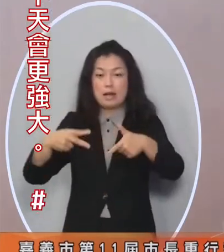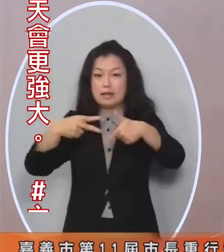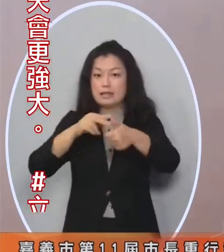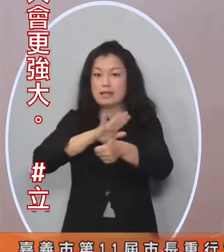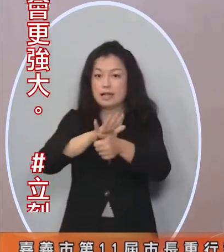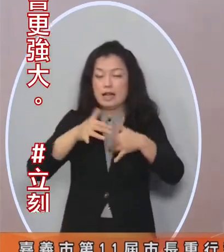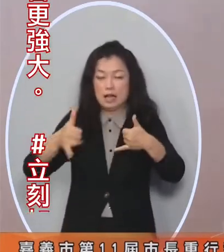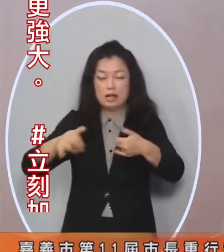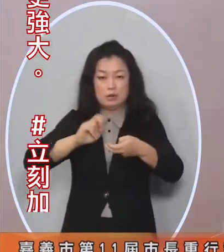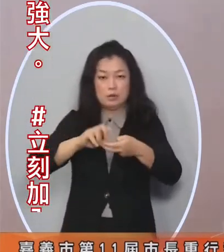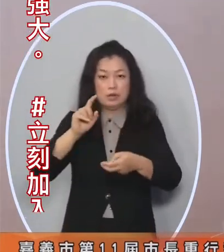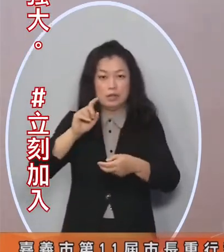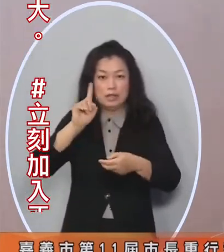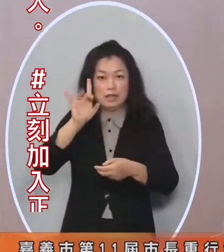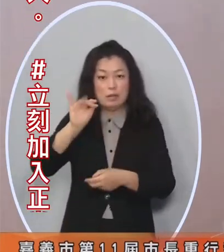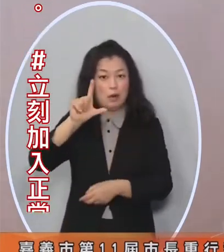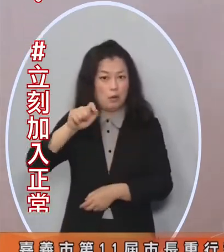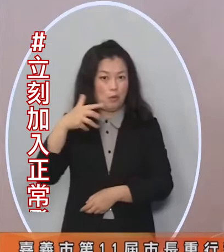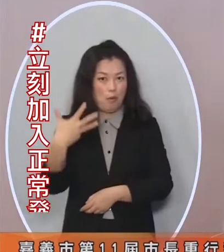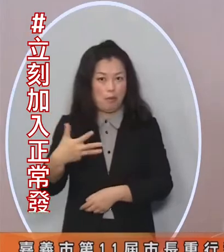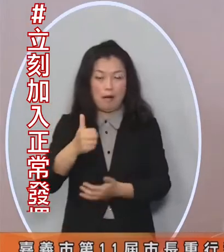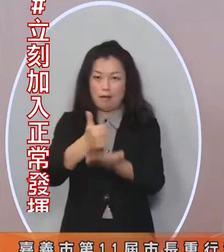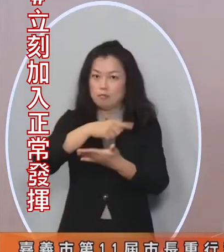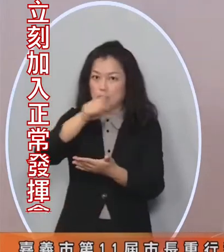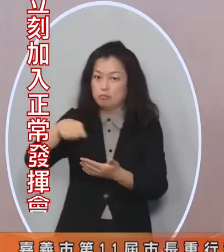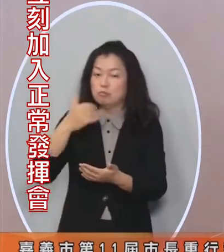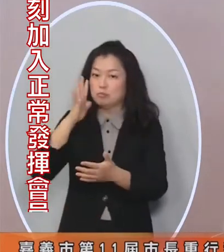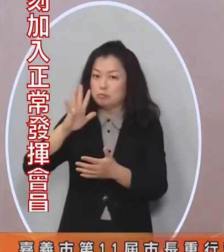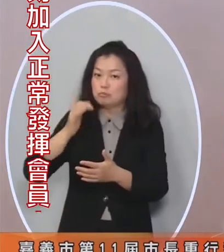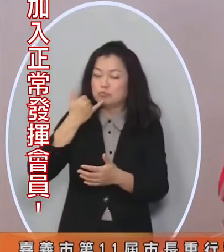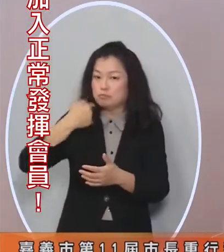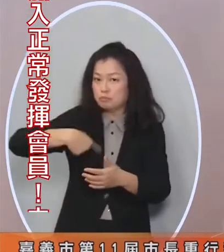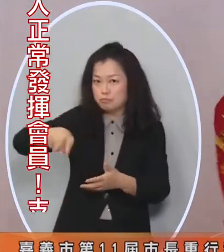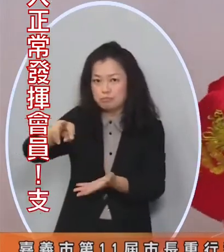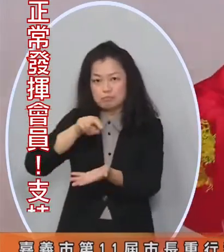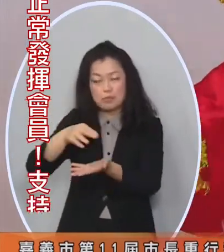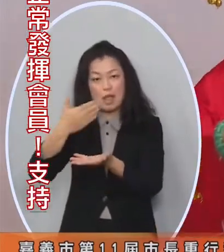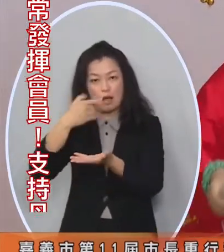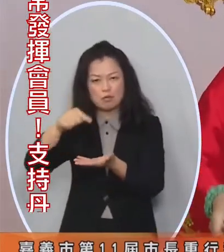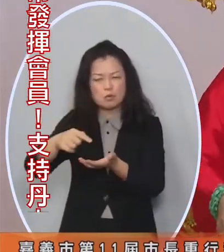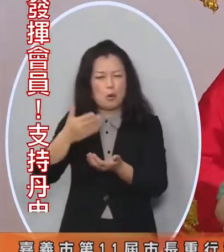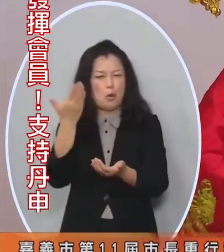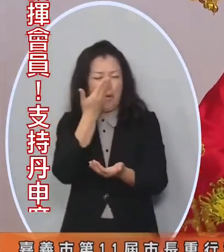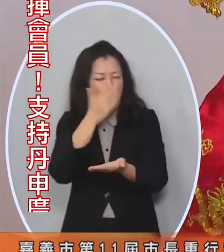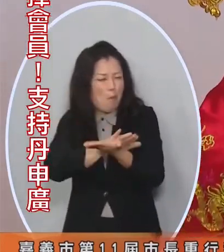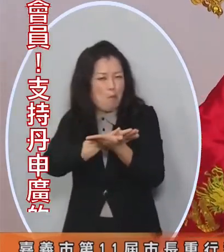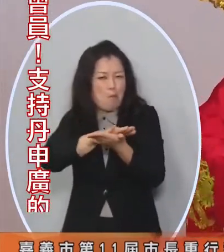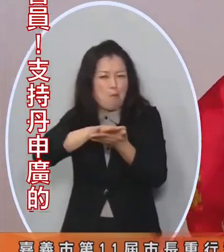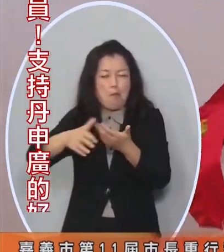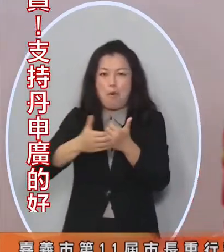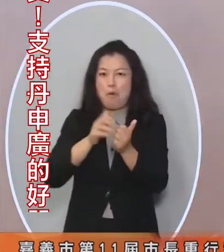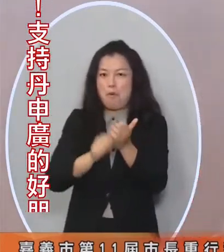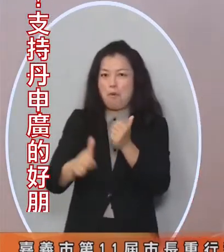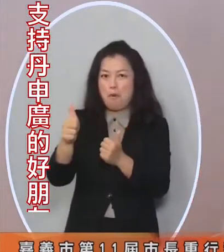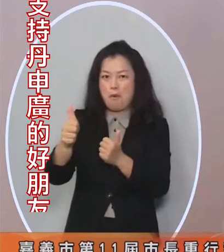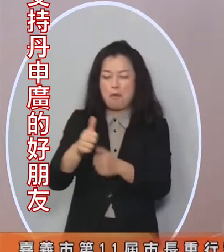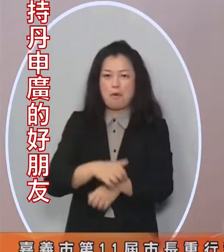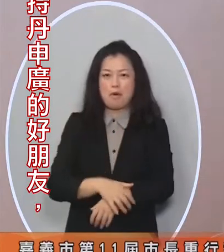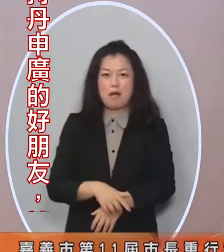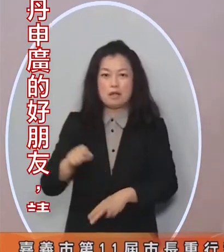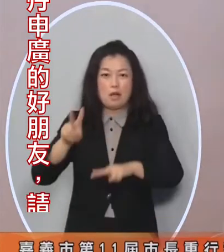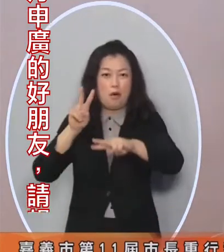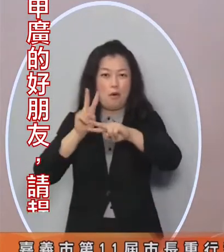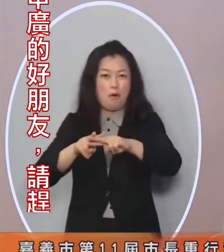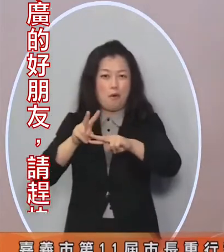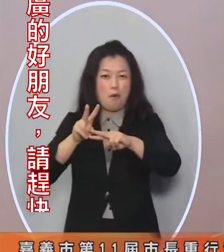爱路哈168号，请大家一定要去啊！那个非常非常干净，非常卫生，人很好。还有这个贡肥饼啊，贡肥饼，